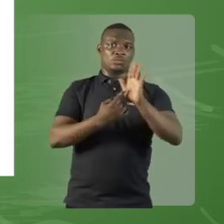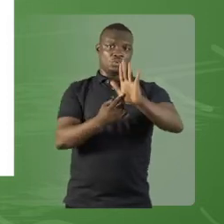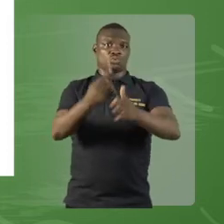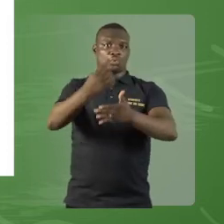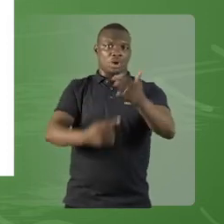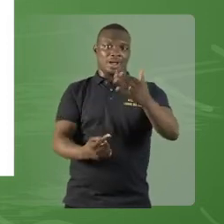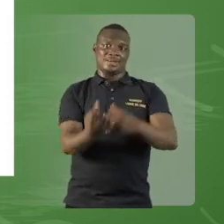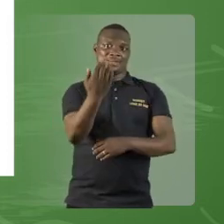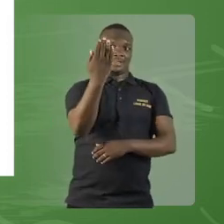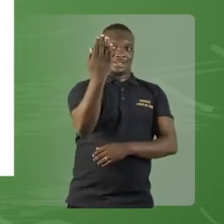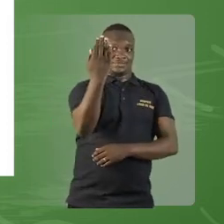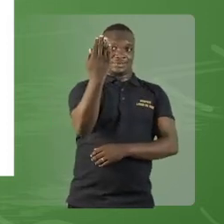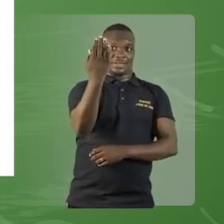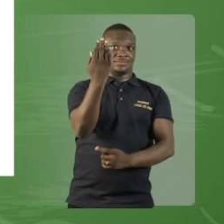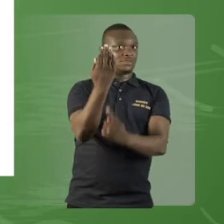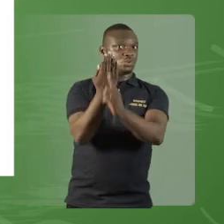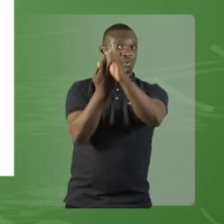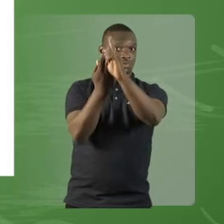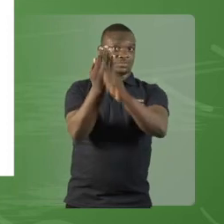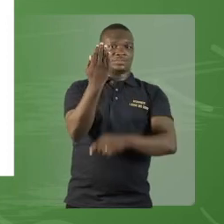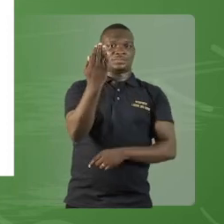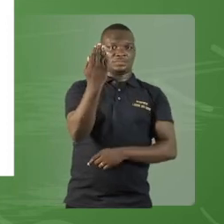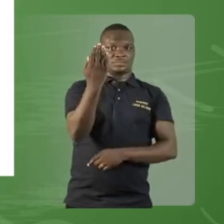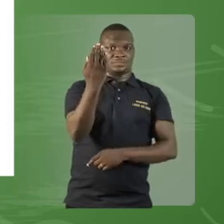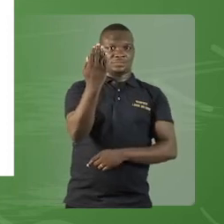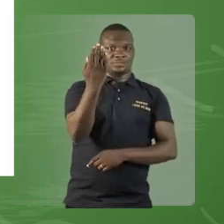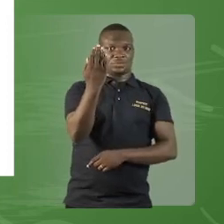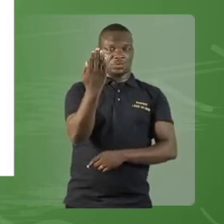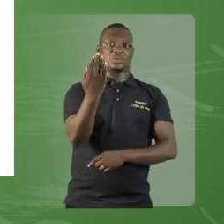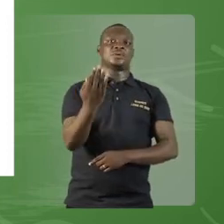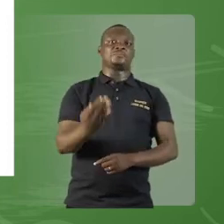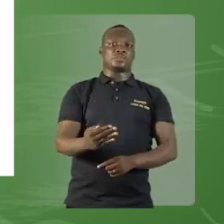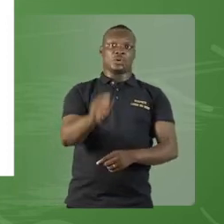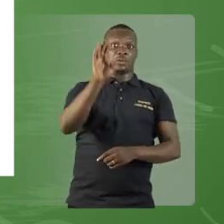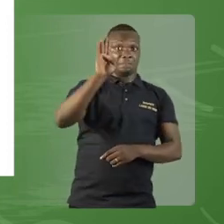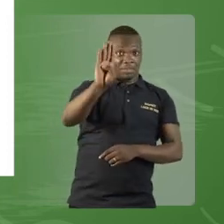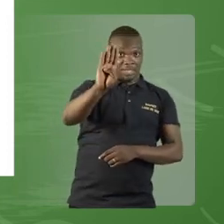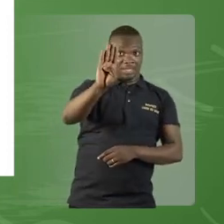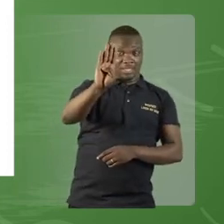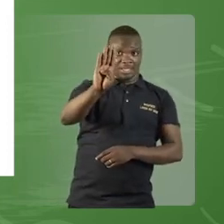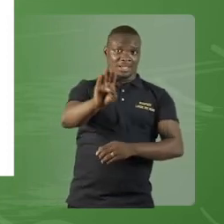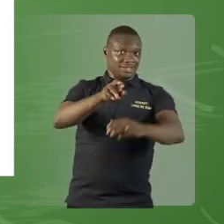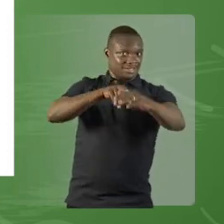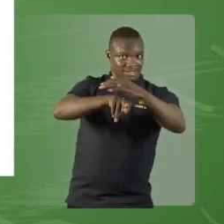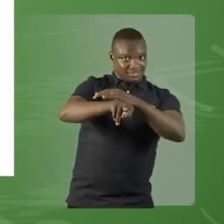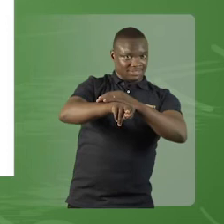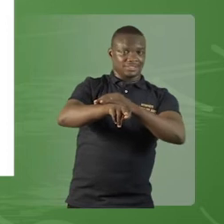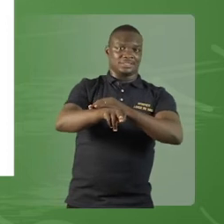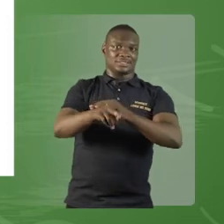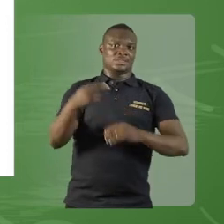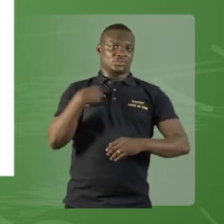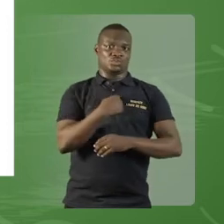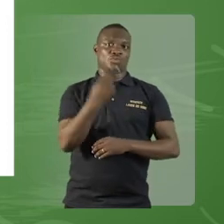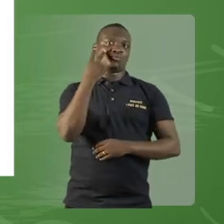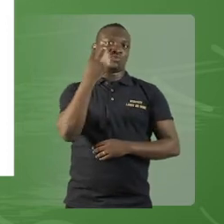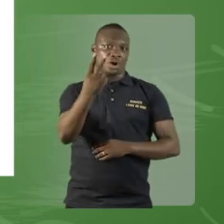sont dirigés vers le haut. Le champ B étant rentrant, nous verrons